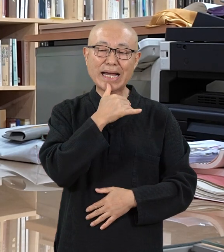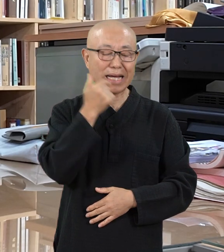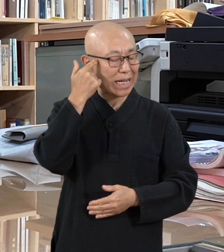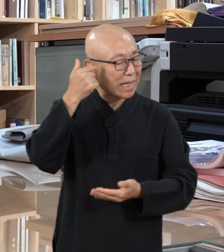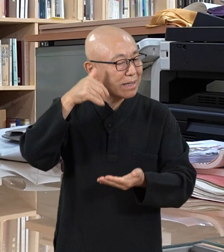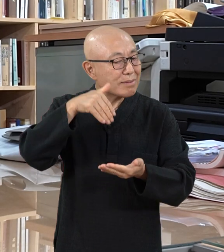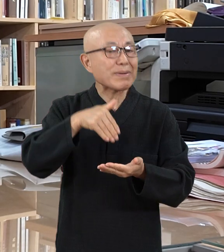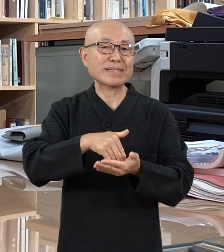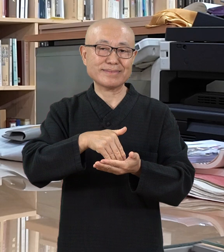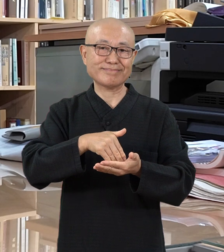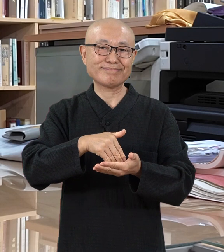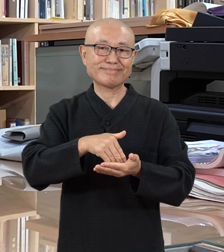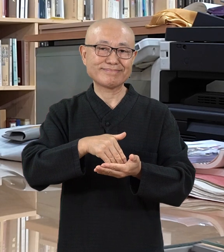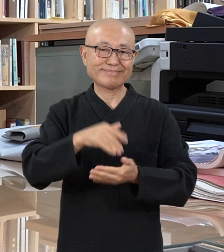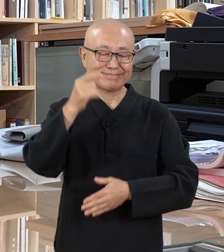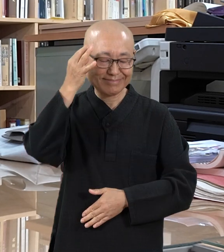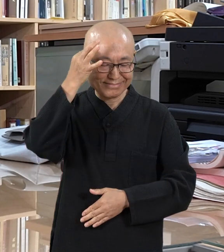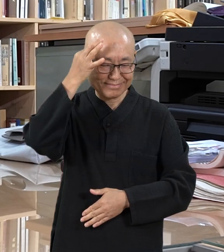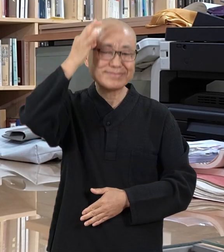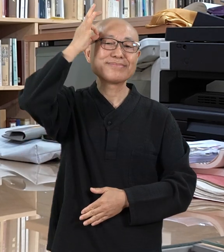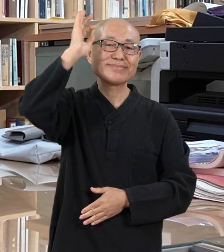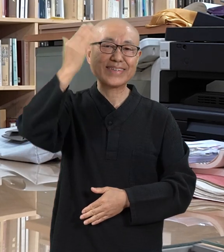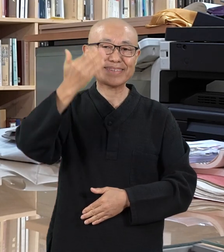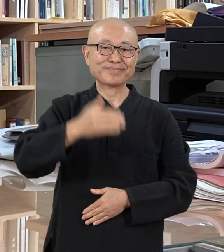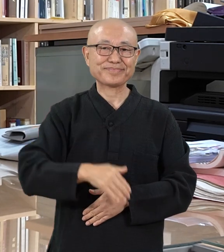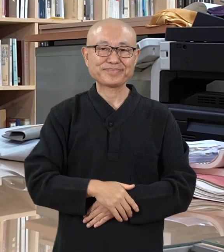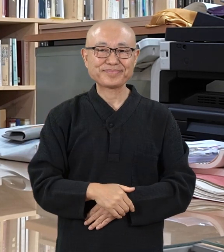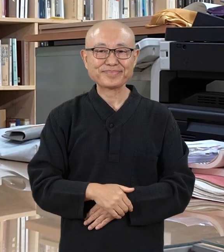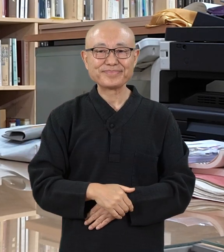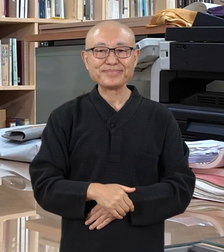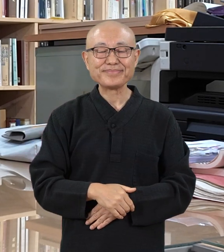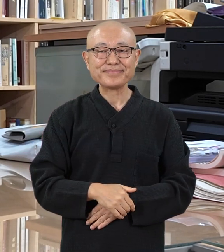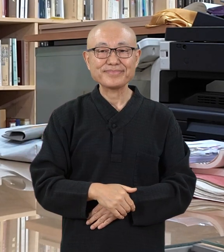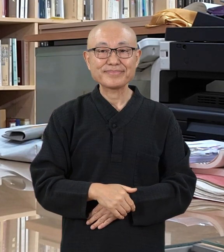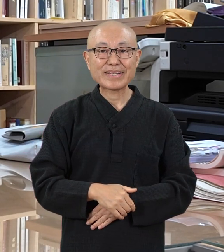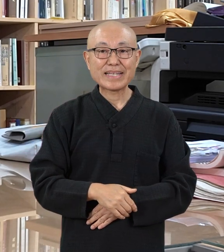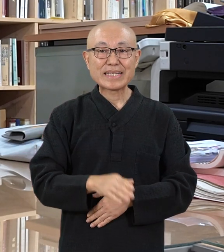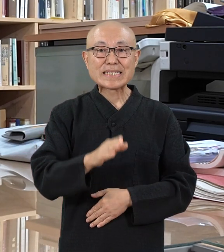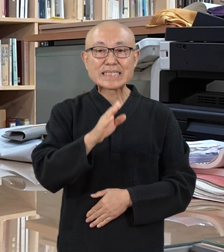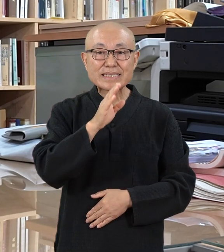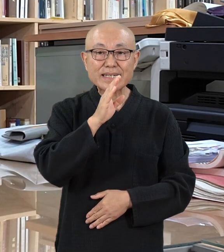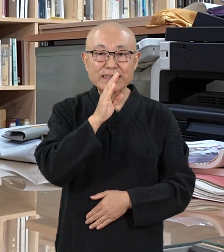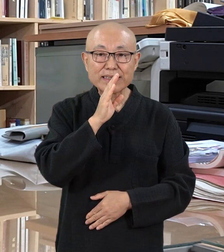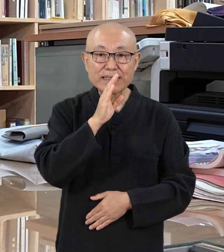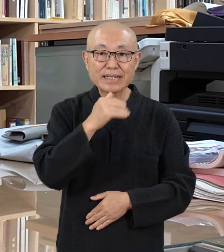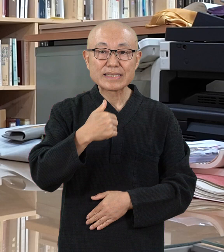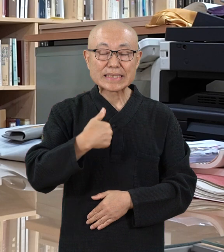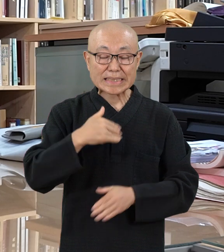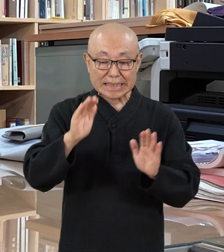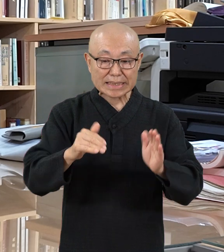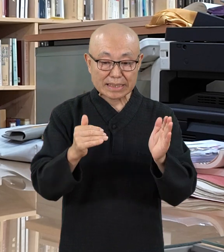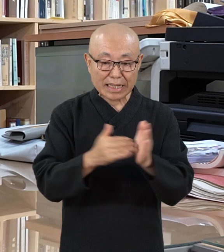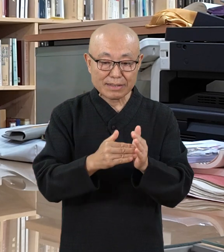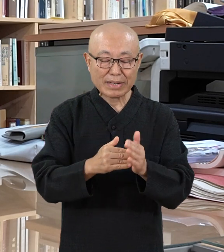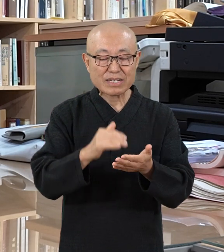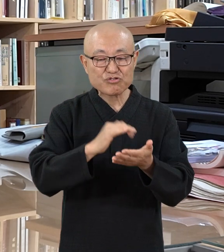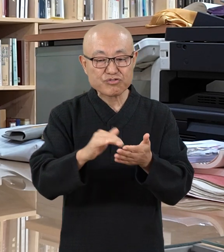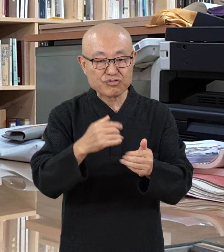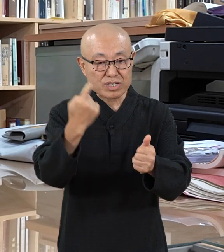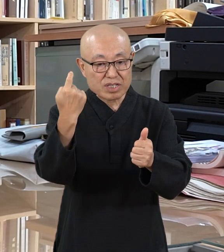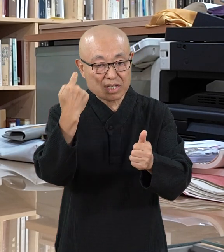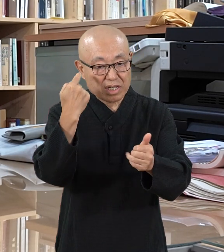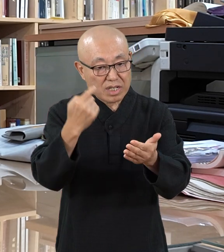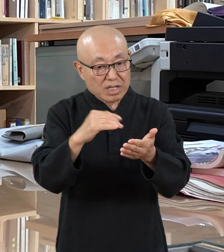이렇게 깨닫게 되는 것이죠. 그래서 거기에서 참으로 지금까지 뭐 1000개의